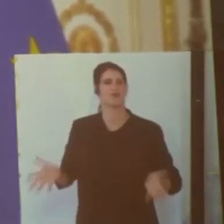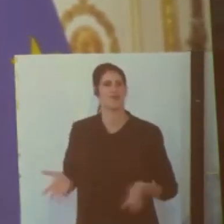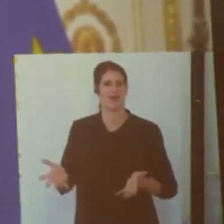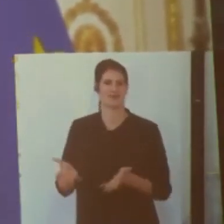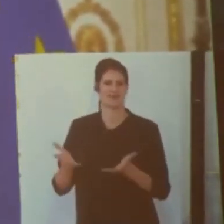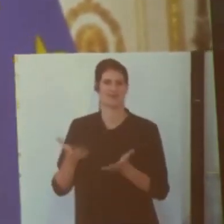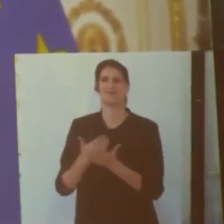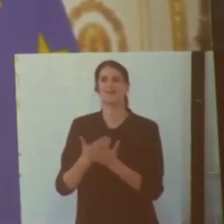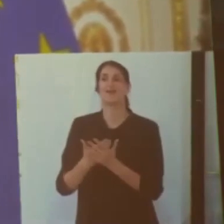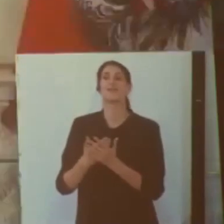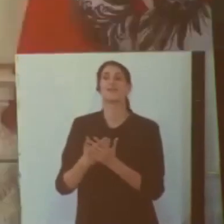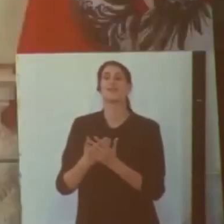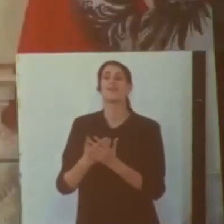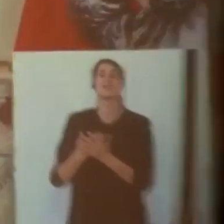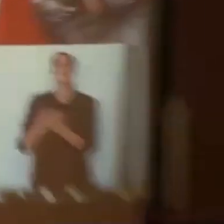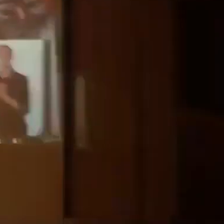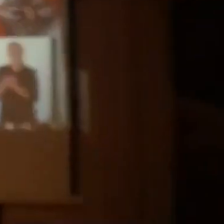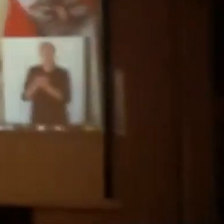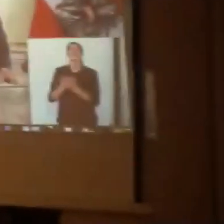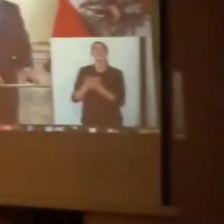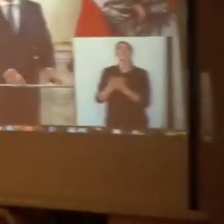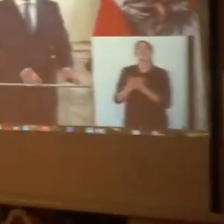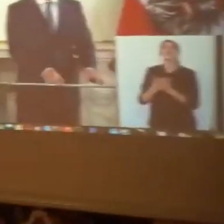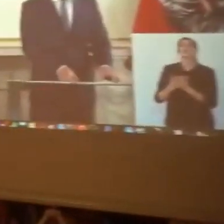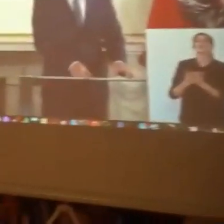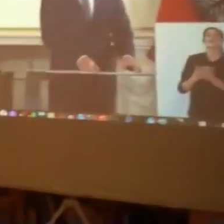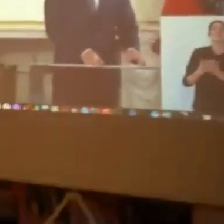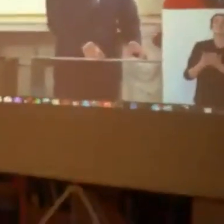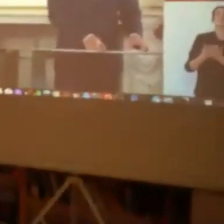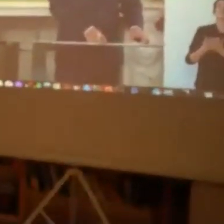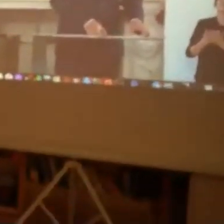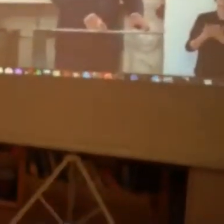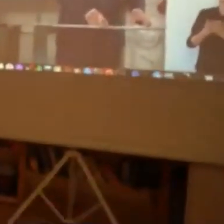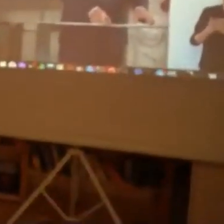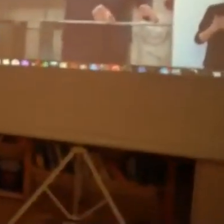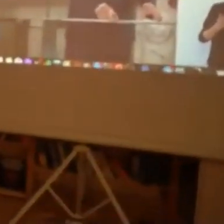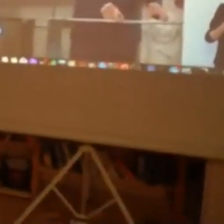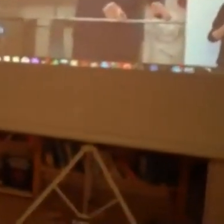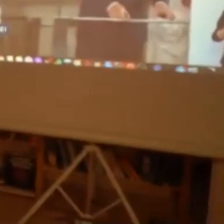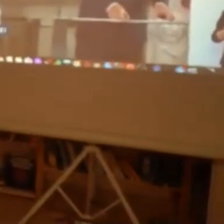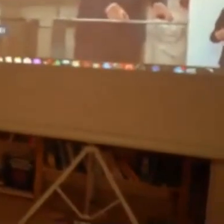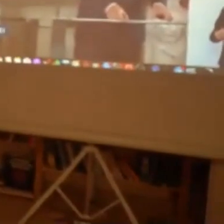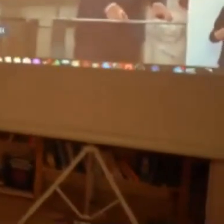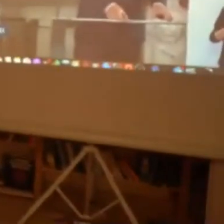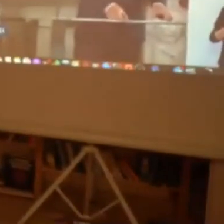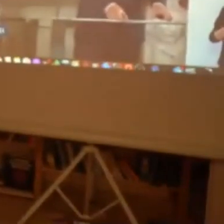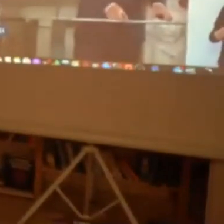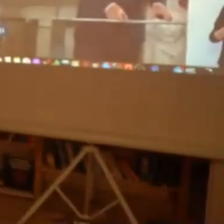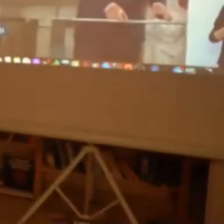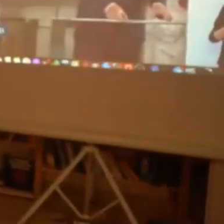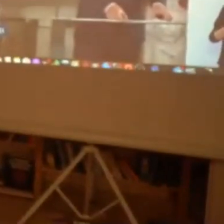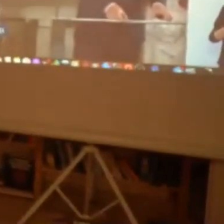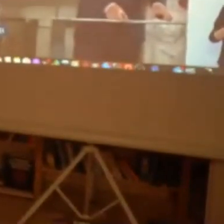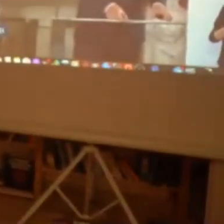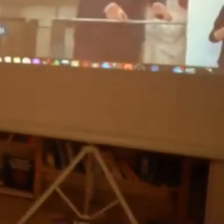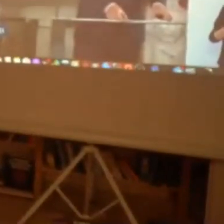Jobs entstehen zu lassen. Wie will man Neugründungen stärken, wenn